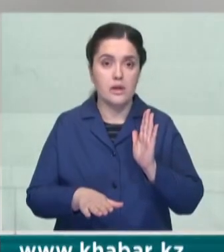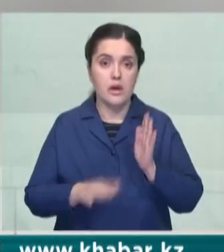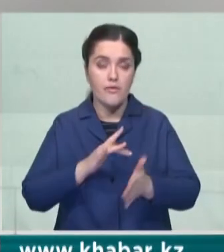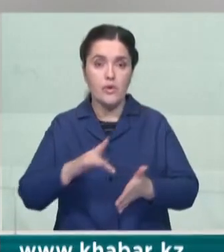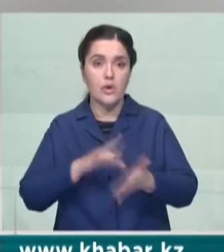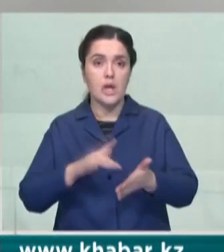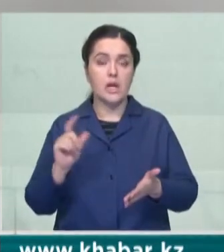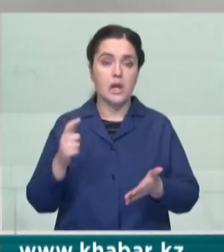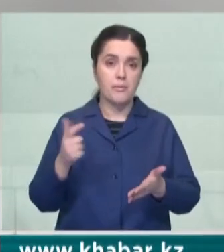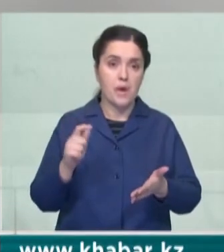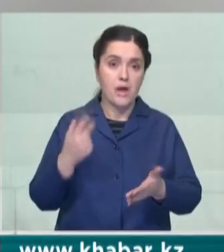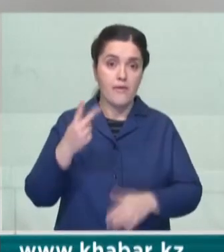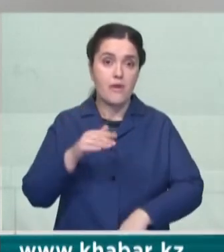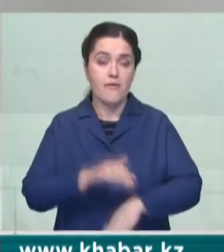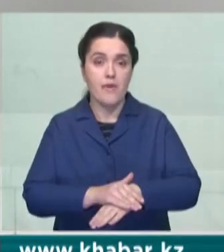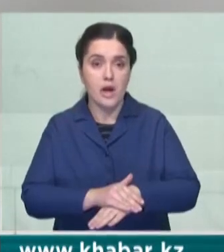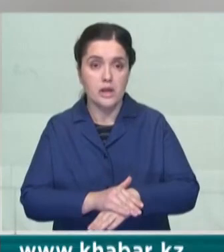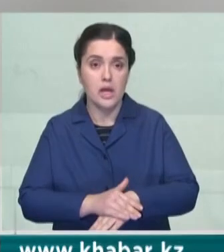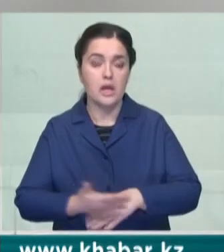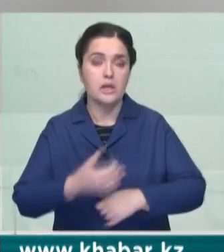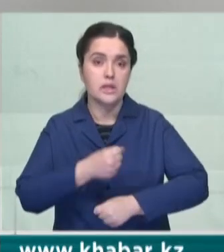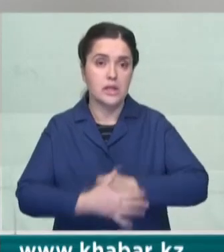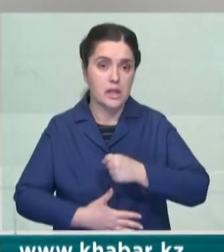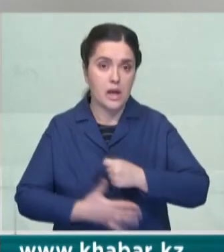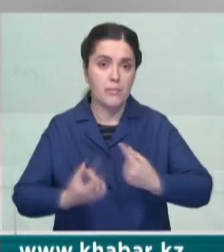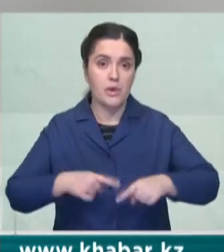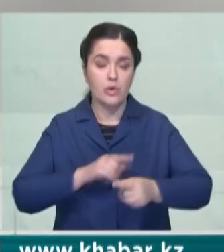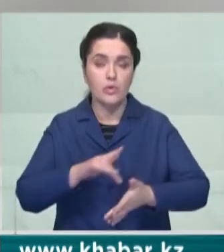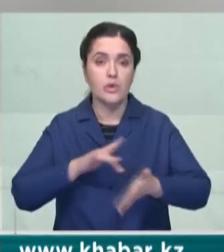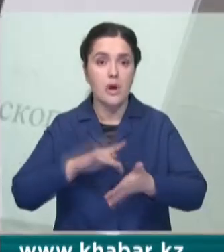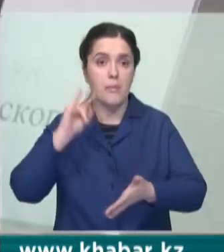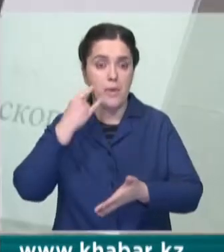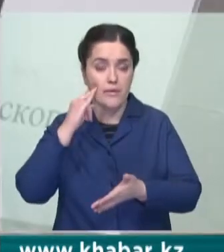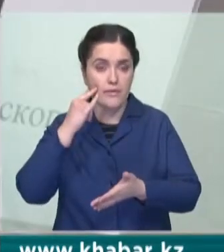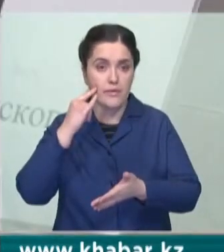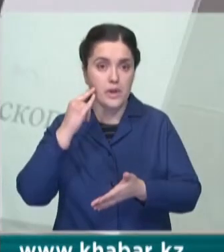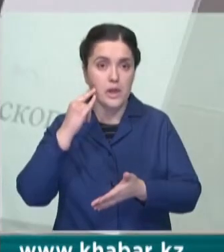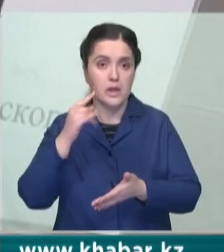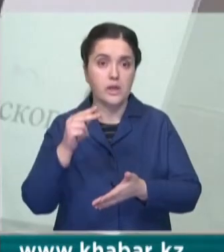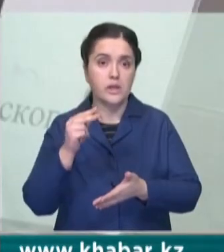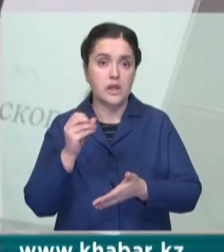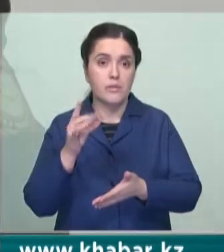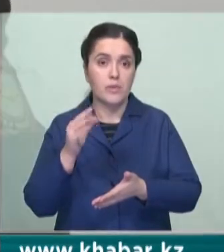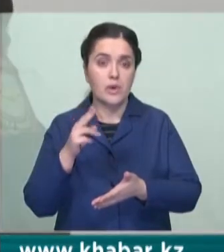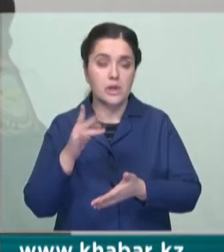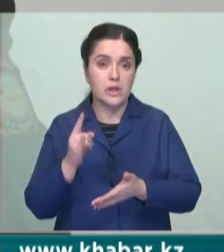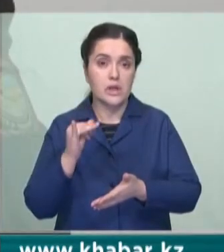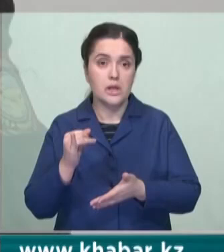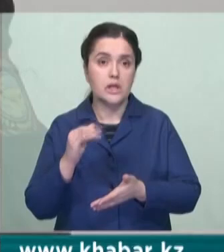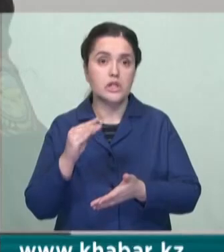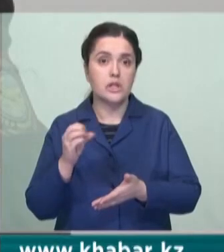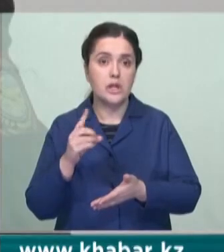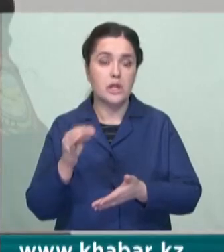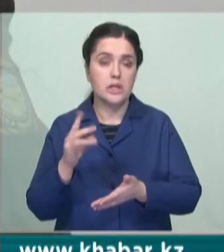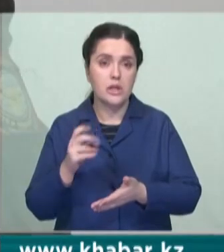городе Кибастузе 2 факта, в центральном отделе в городе Павлодаре 1 факт, в Щербактах и в Железинке. Хотелось бы